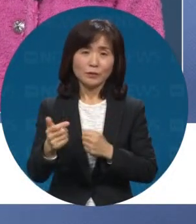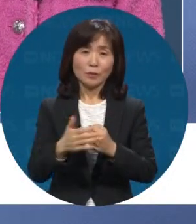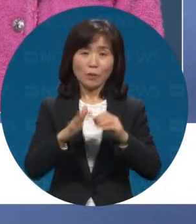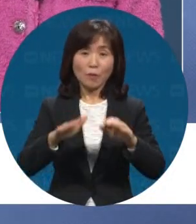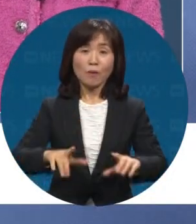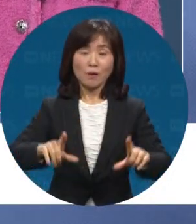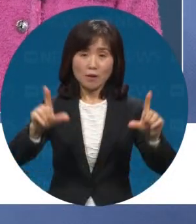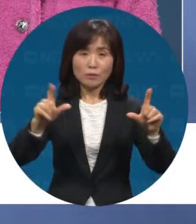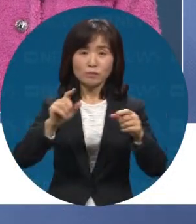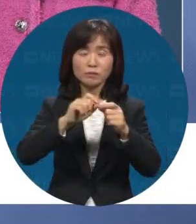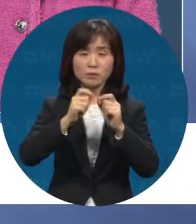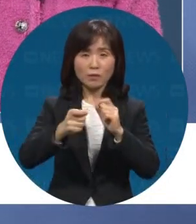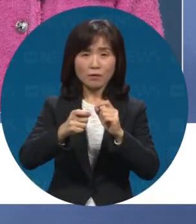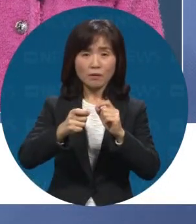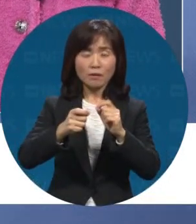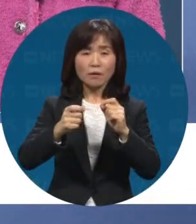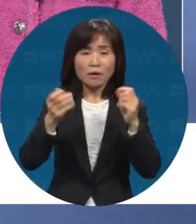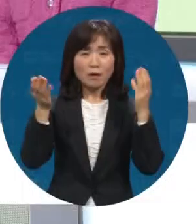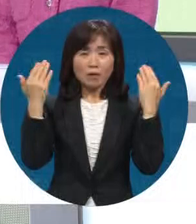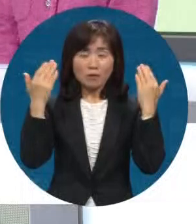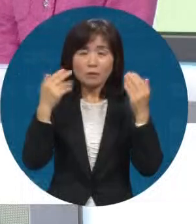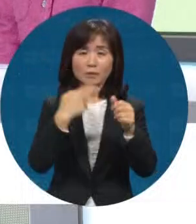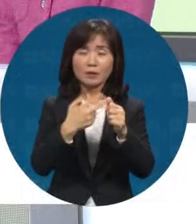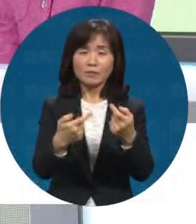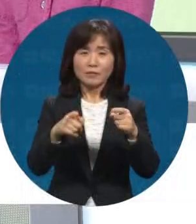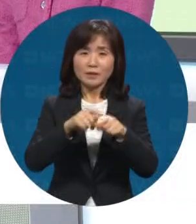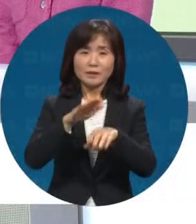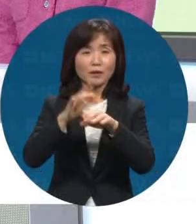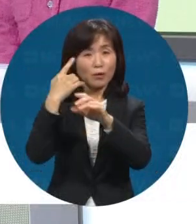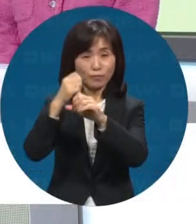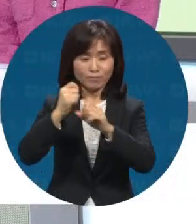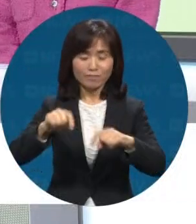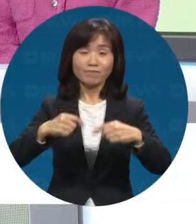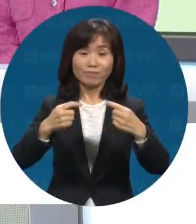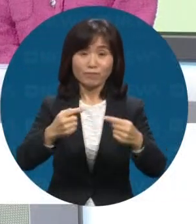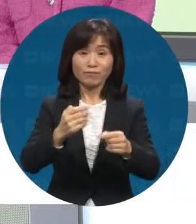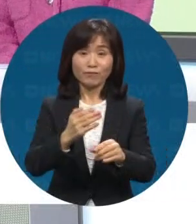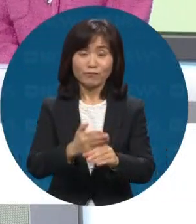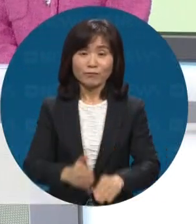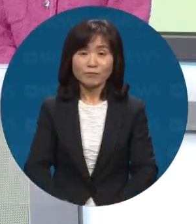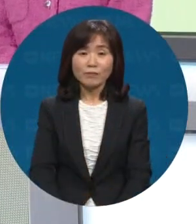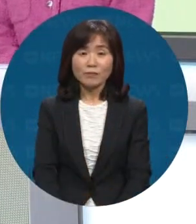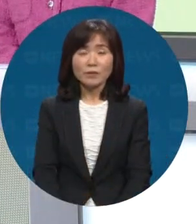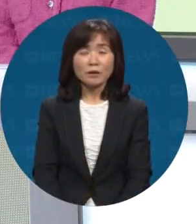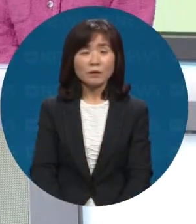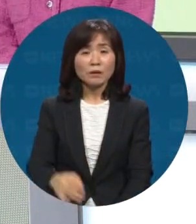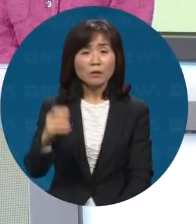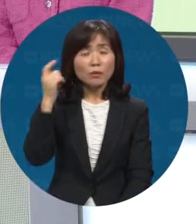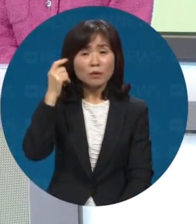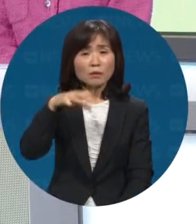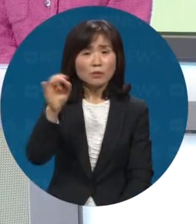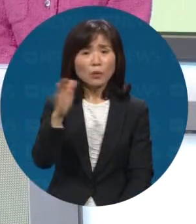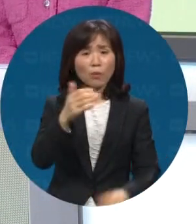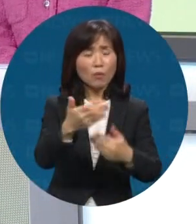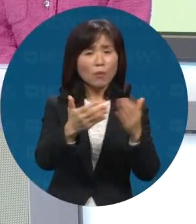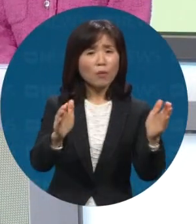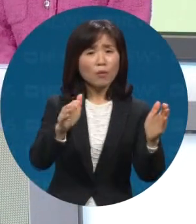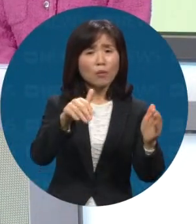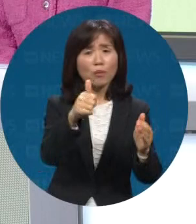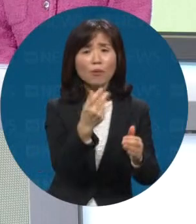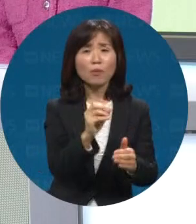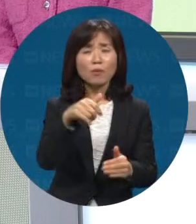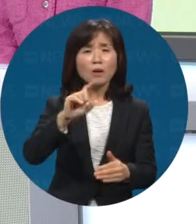올해도 부설학교 선생님들과 함께 실천 연구에 참여하고 있습니다 선생님 처음부터 왜 공간이었을까요 학교